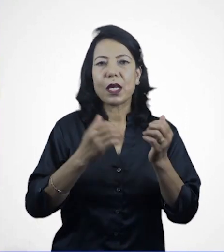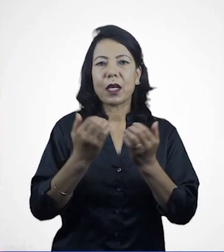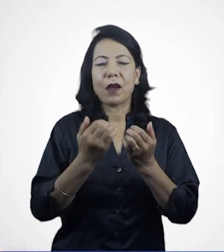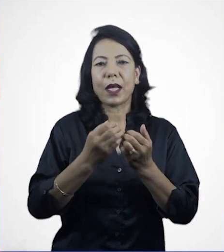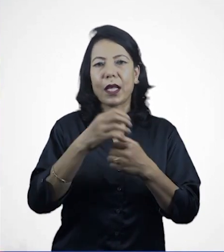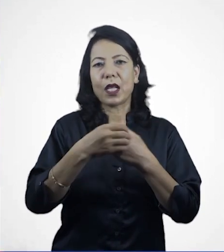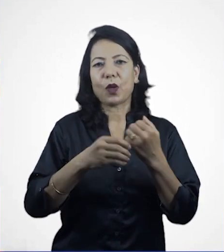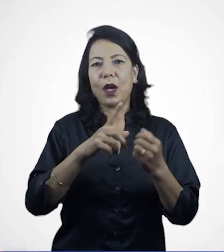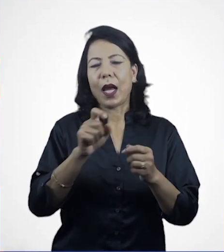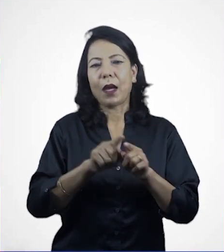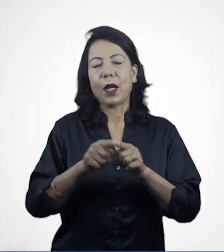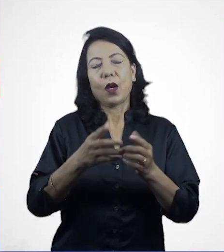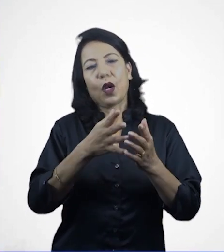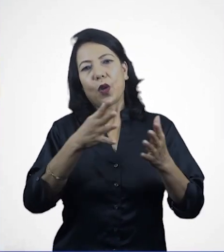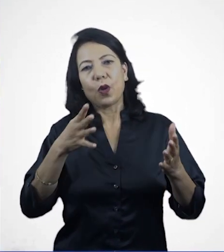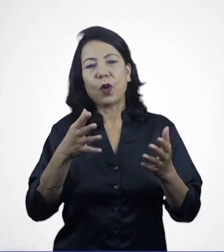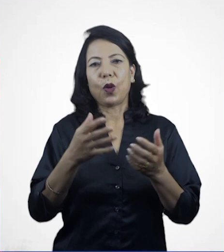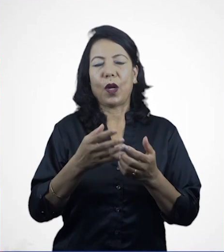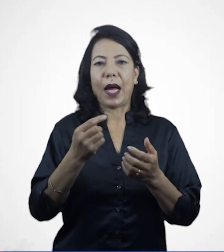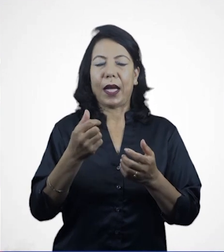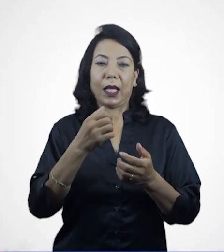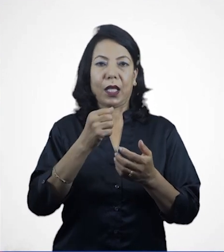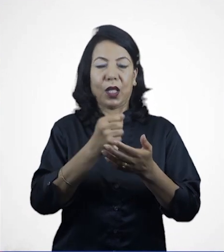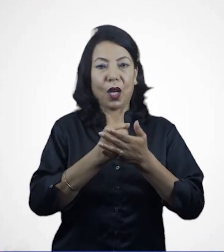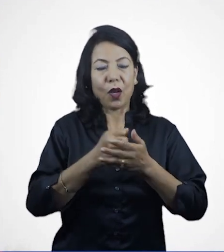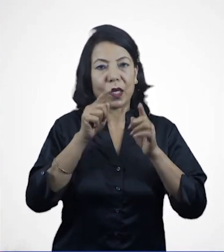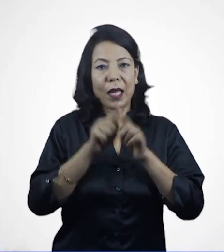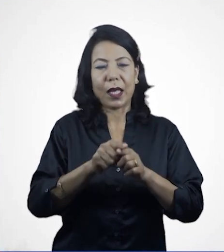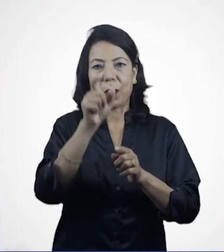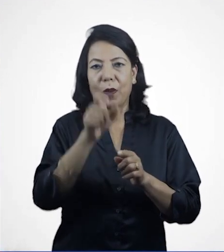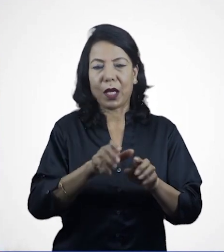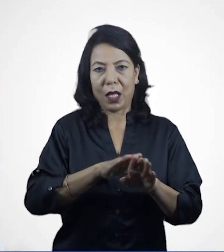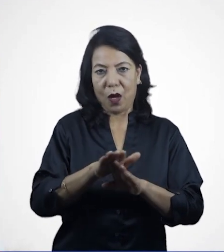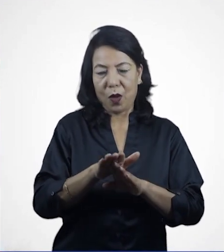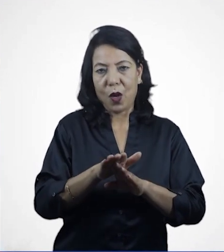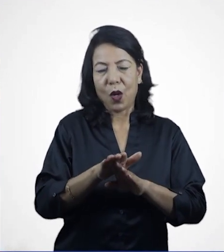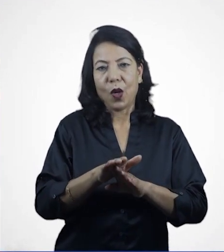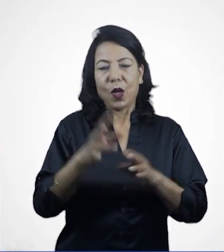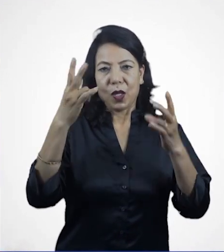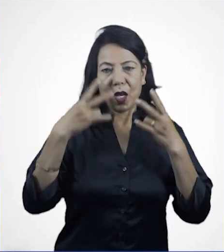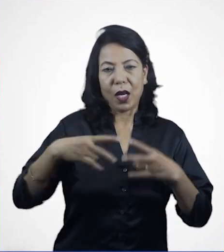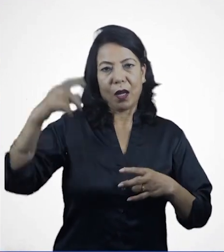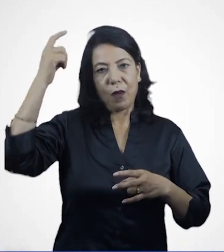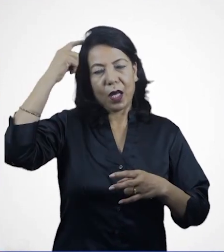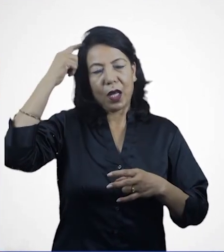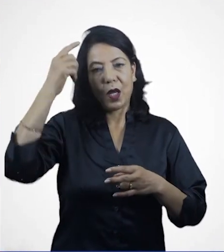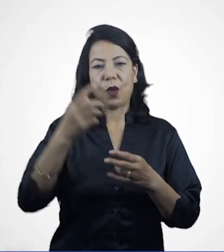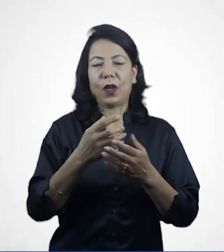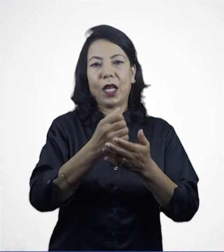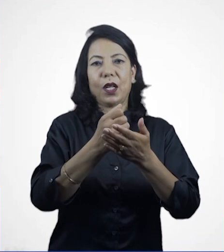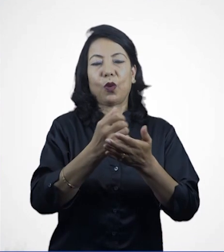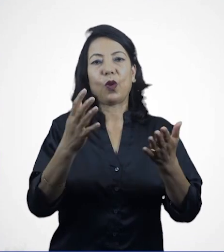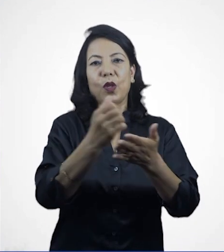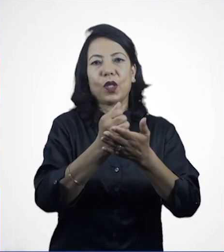हो यूफा याया को भीविन तो अरथिक शयूग्सा चाहिए, यॅटा शाट्वाव